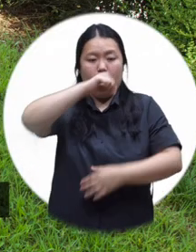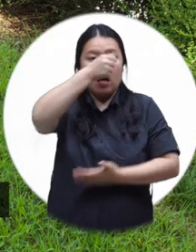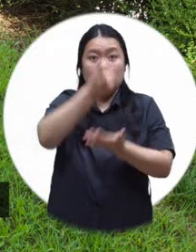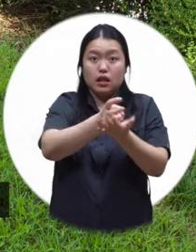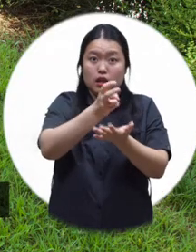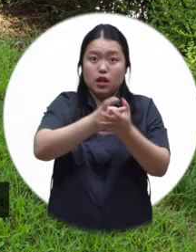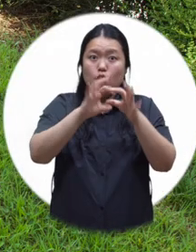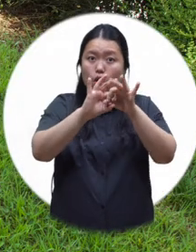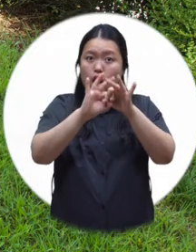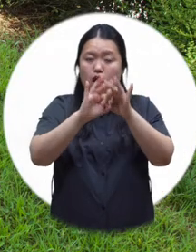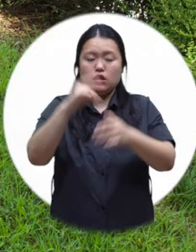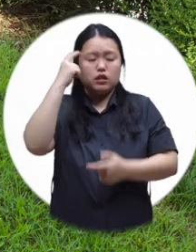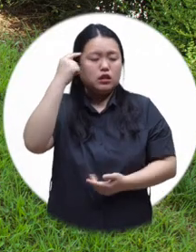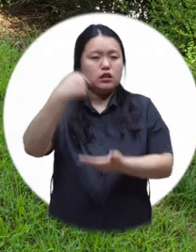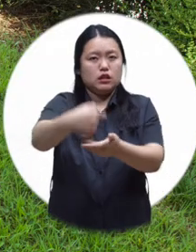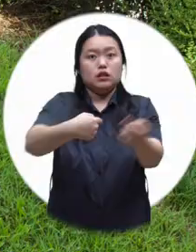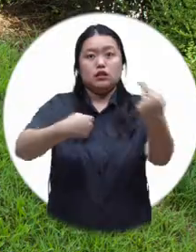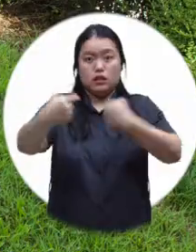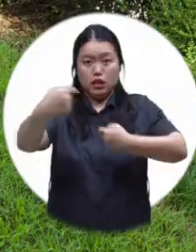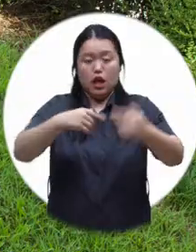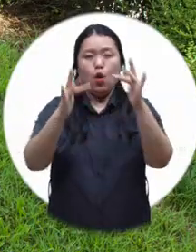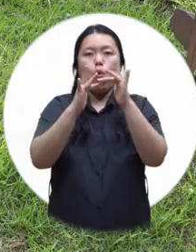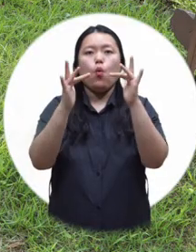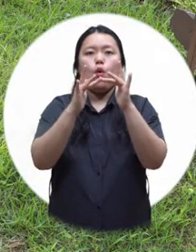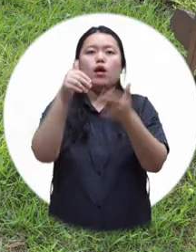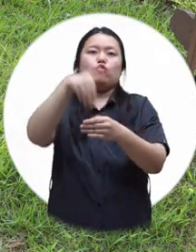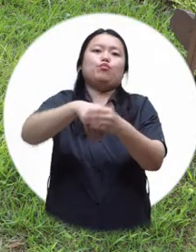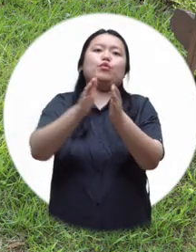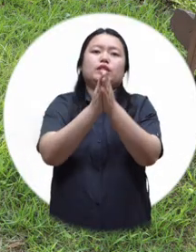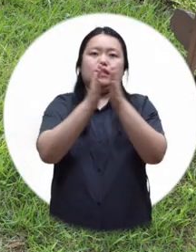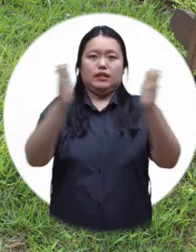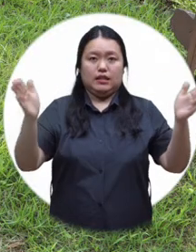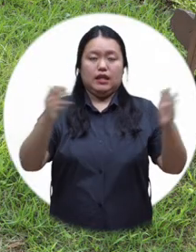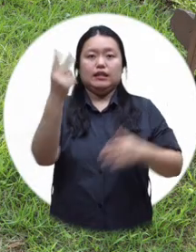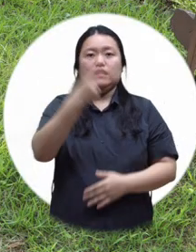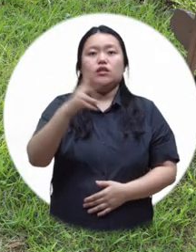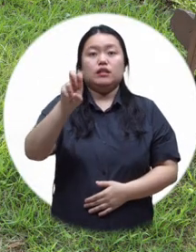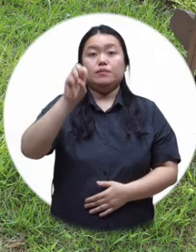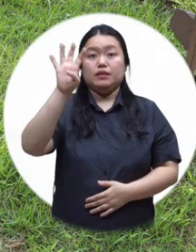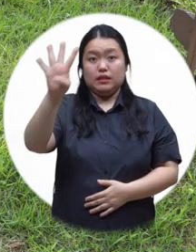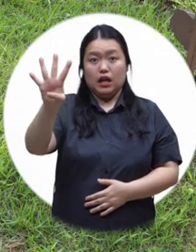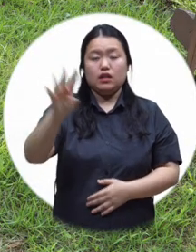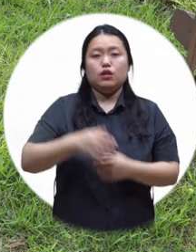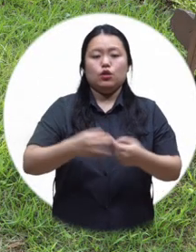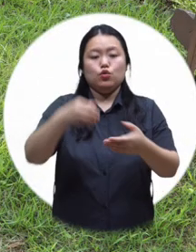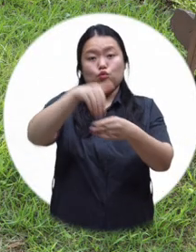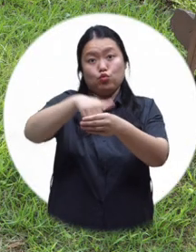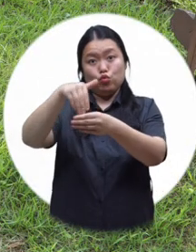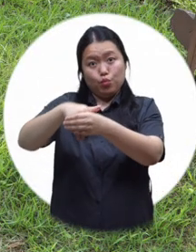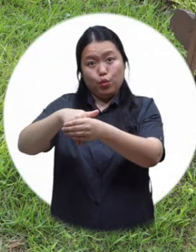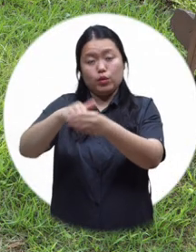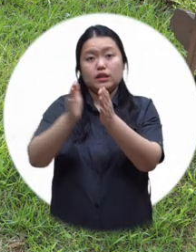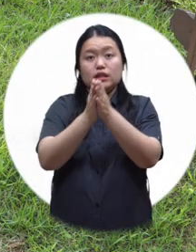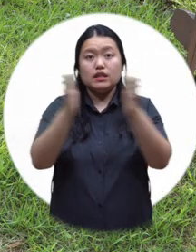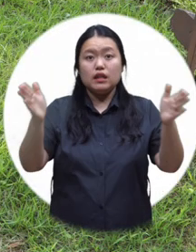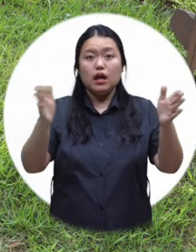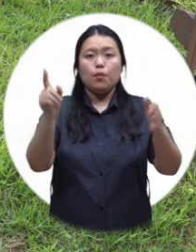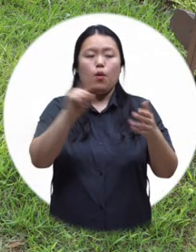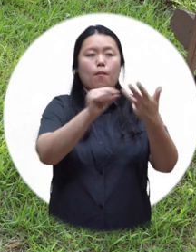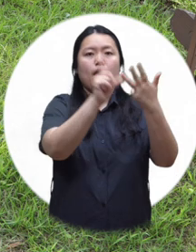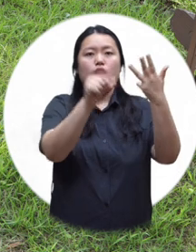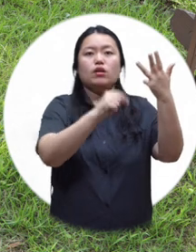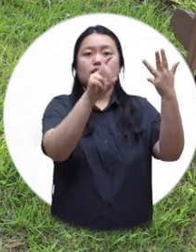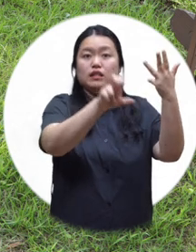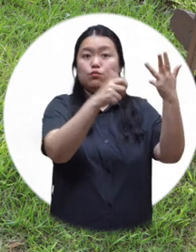의견을 반영할 수 있는 온라인 투표가 시행됩니다 2024년 시행시 주민 참여 예산 온라인 투표는